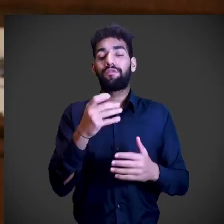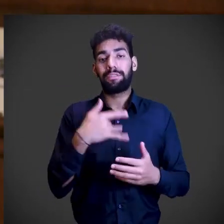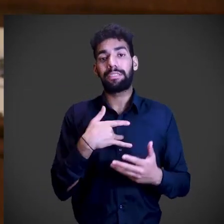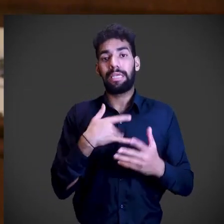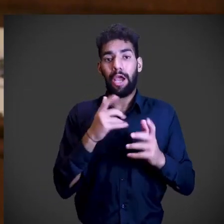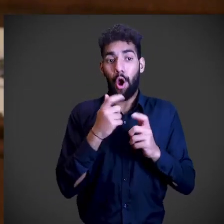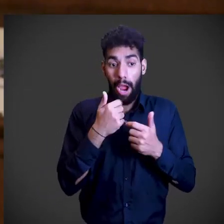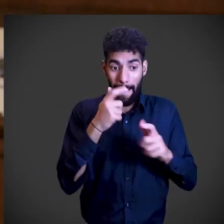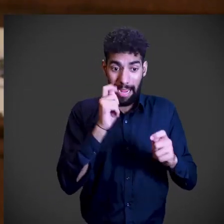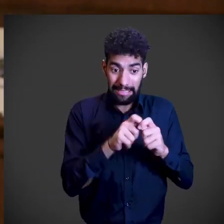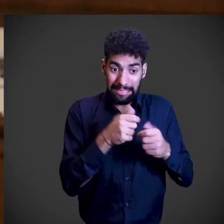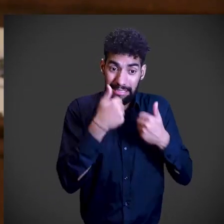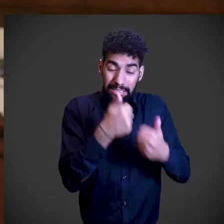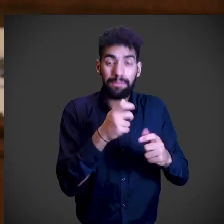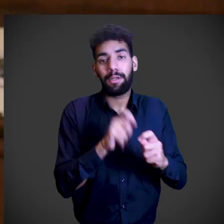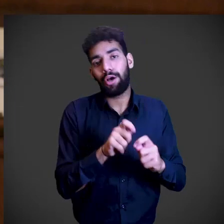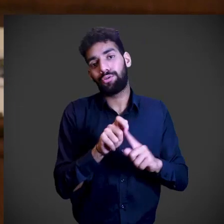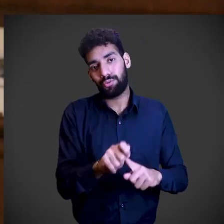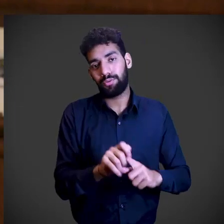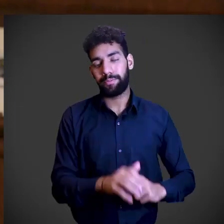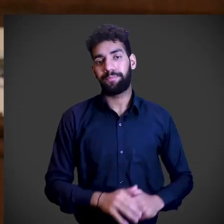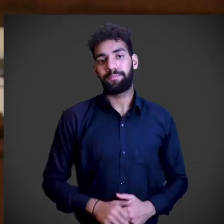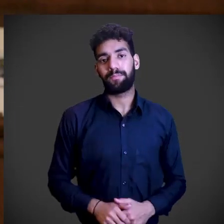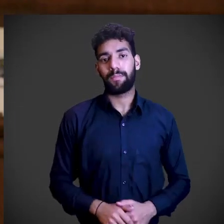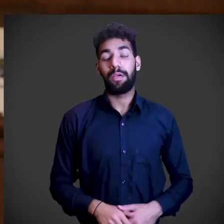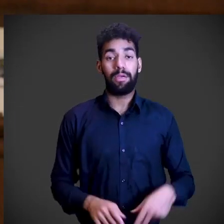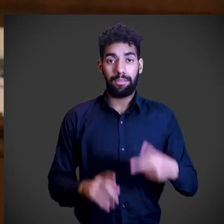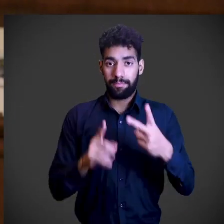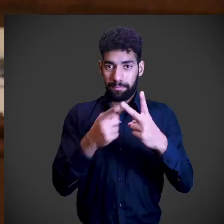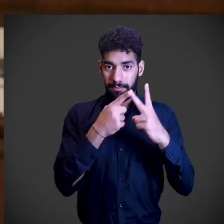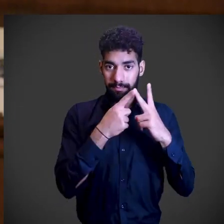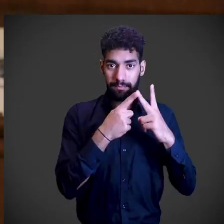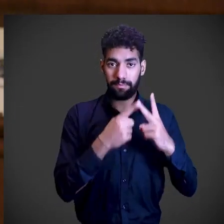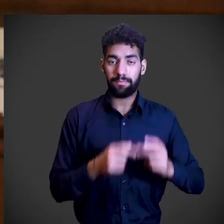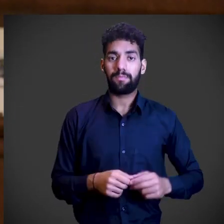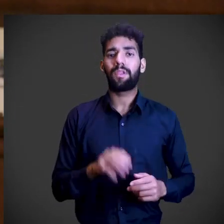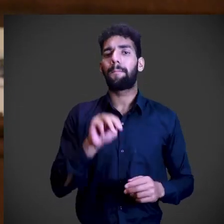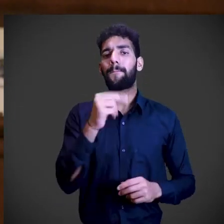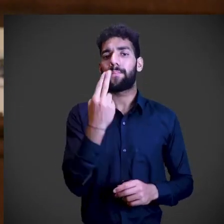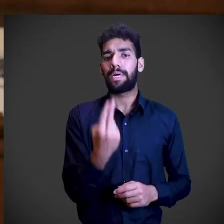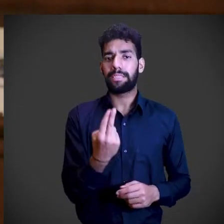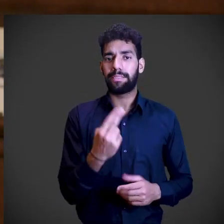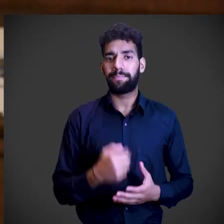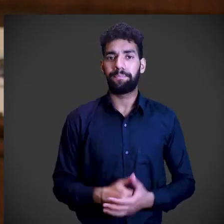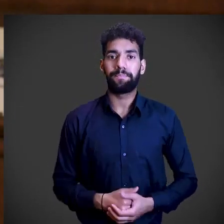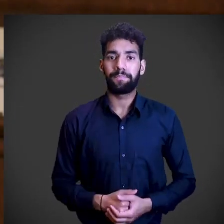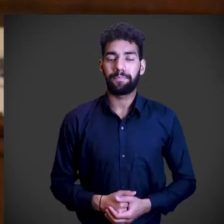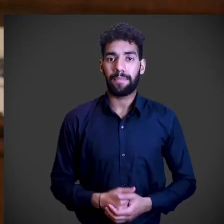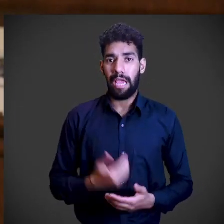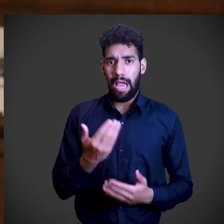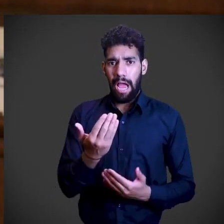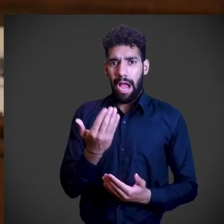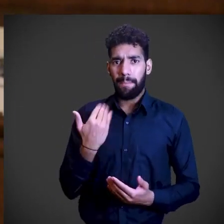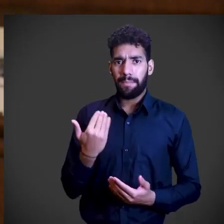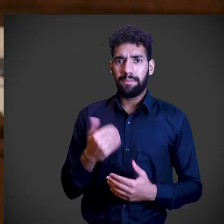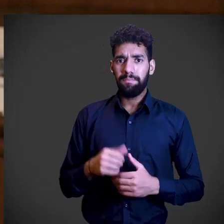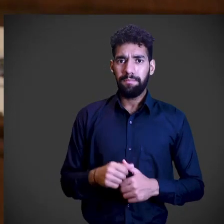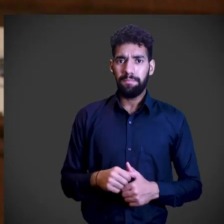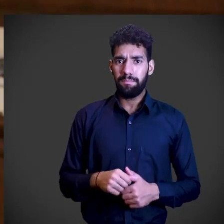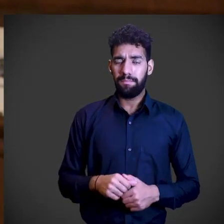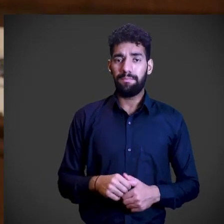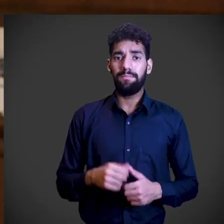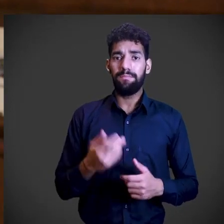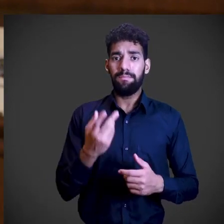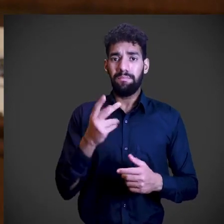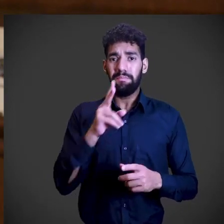होती है। अच्छा, दूसरी बात ये है कि आप फॉर एग्ज़ाम्पल ये अभी चीनी की बात हुई या वीट